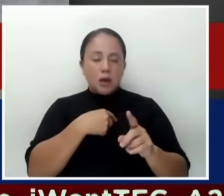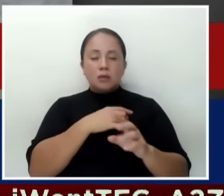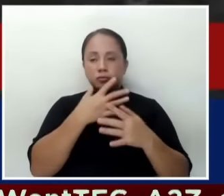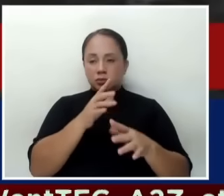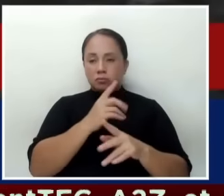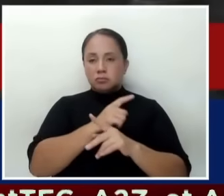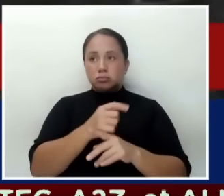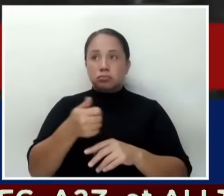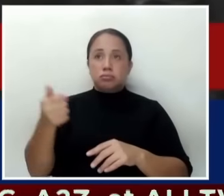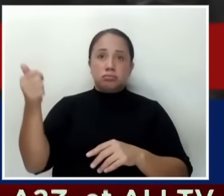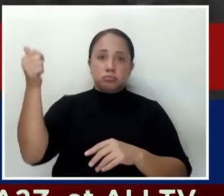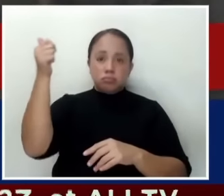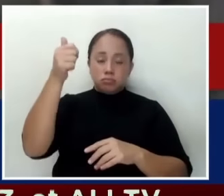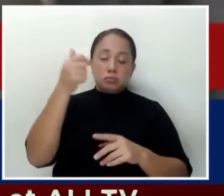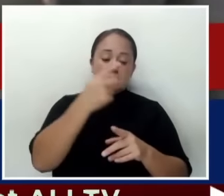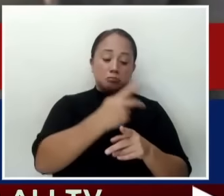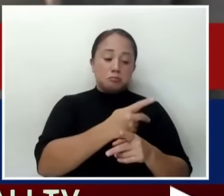itaas?